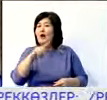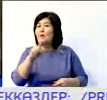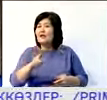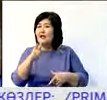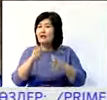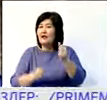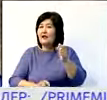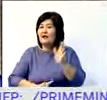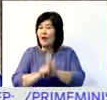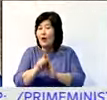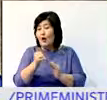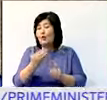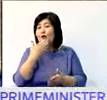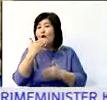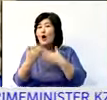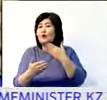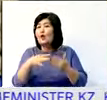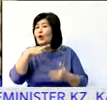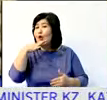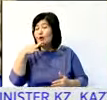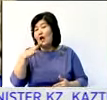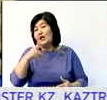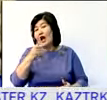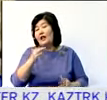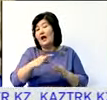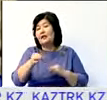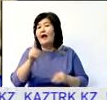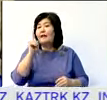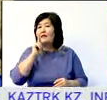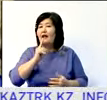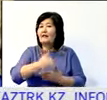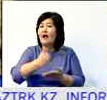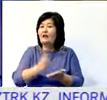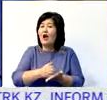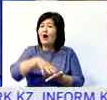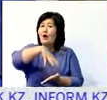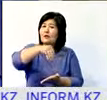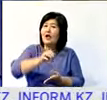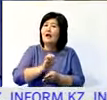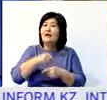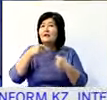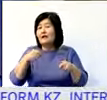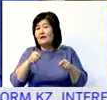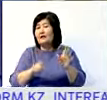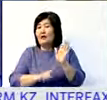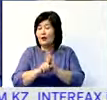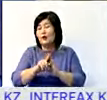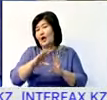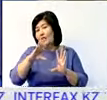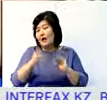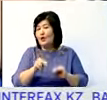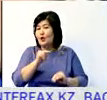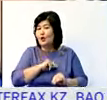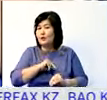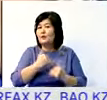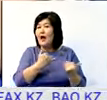Емдік қасиеті мол сусынға сұраныс жоғары. Жалағаш кентіндегі тәтті наубайханасының өнімдері де тұтынушының талғамына сай. Нәтижелі жұмыспен